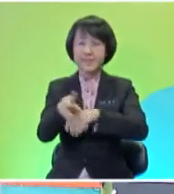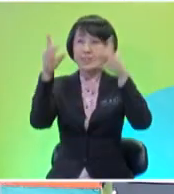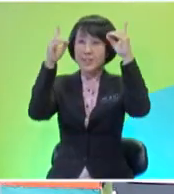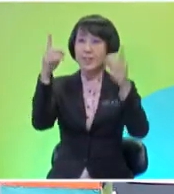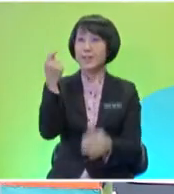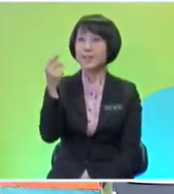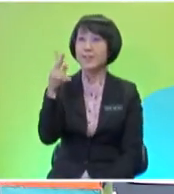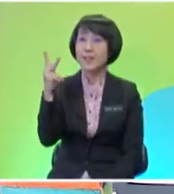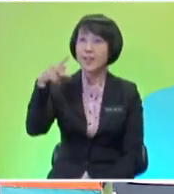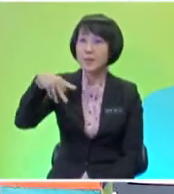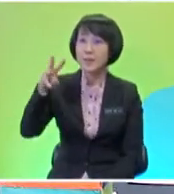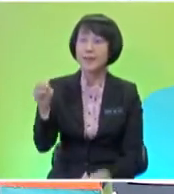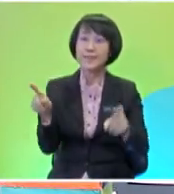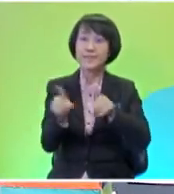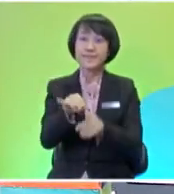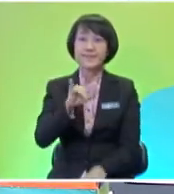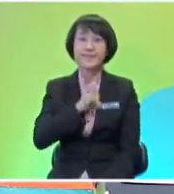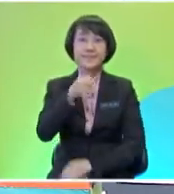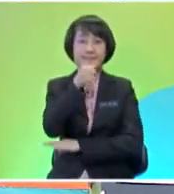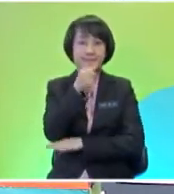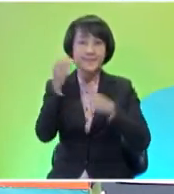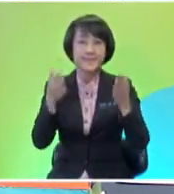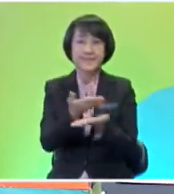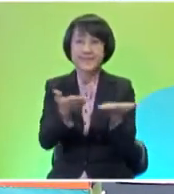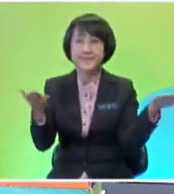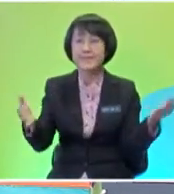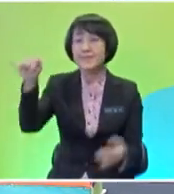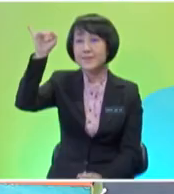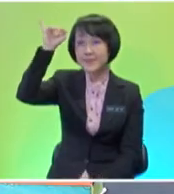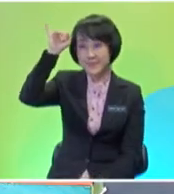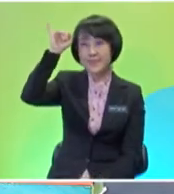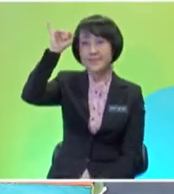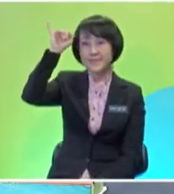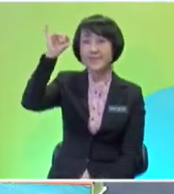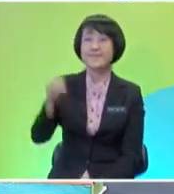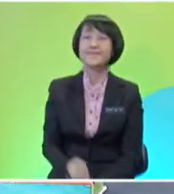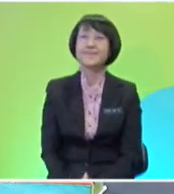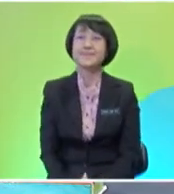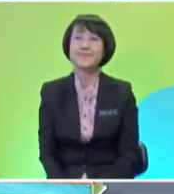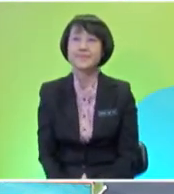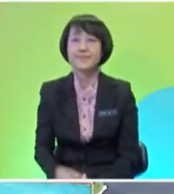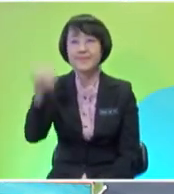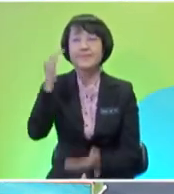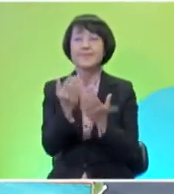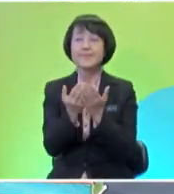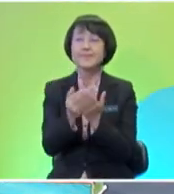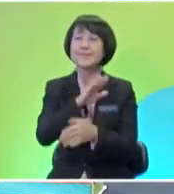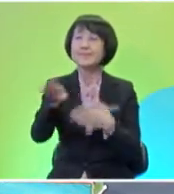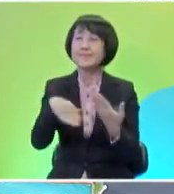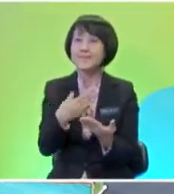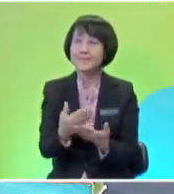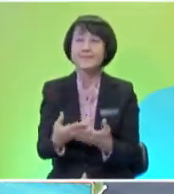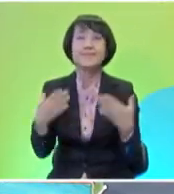TV KPM bersama saya pengacara anda Irfan Syahmi. Apa khabar semua yang menonton? Irfan doakan agar anda dalam keadaan